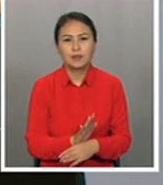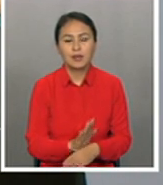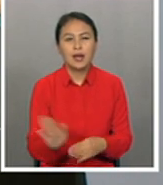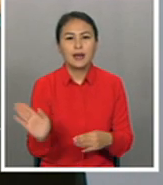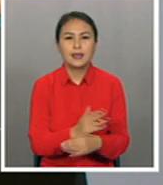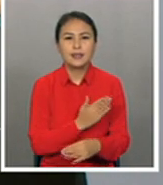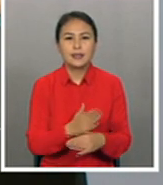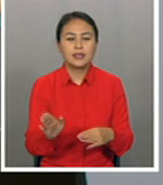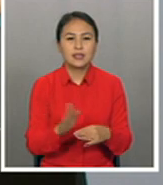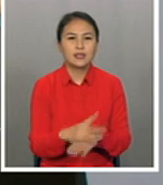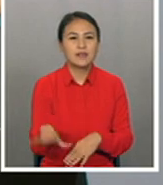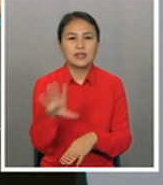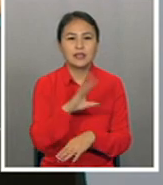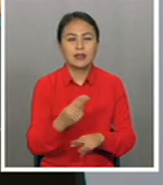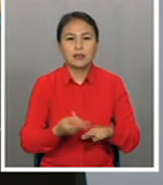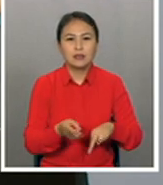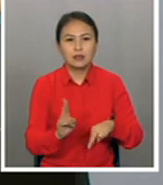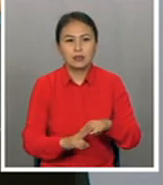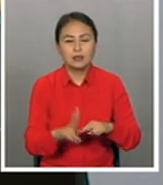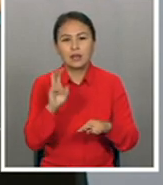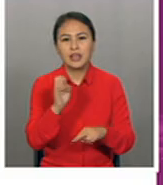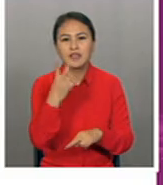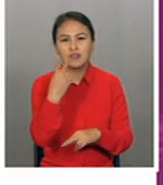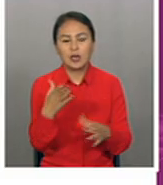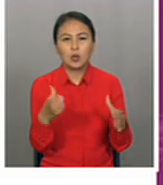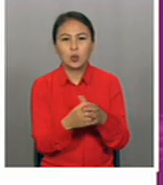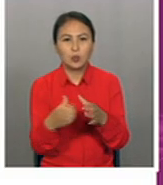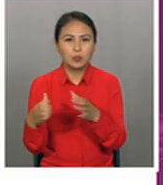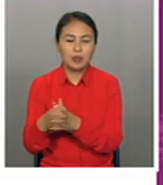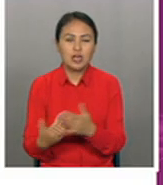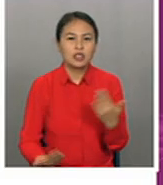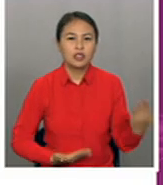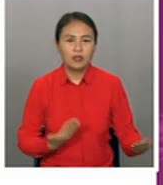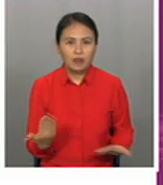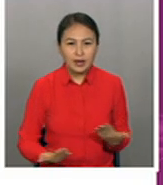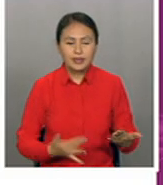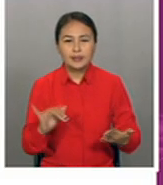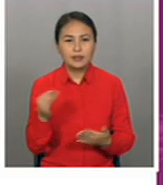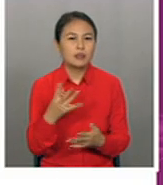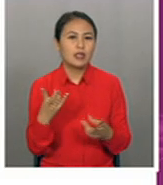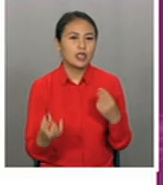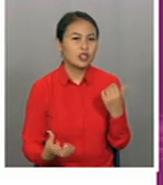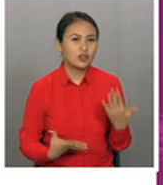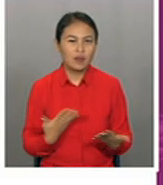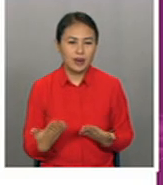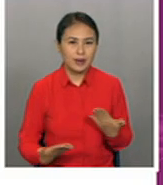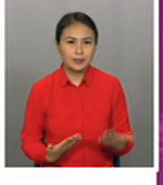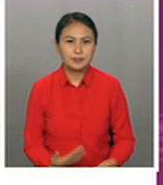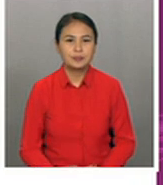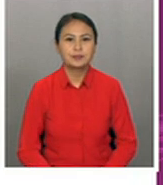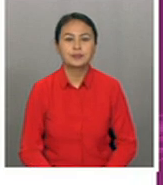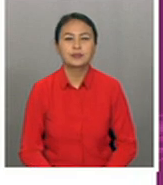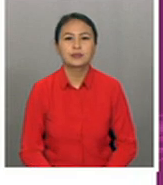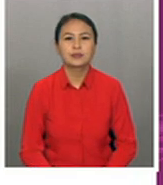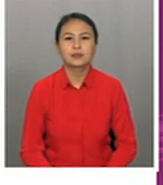Разделите все эти предметы на две группы – живая природа и неживая природа.